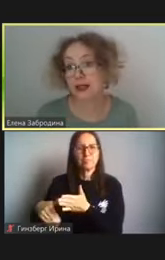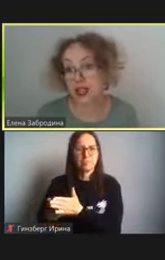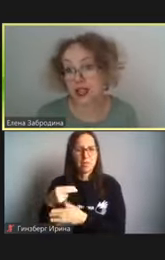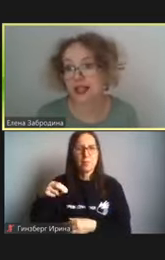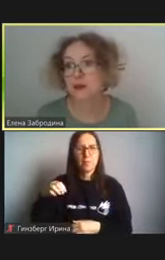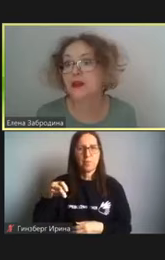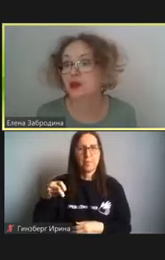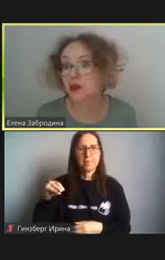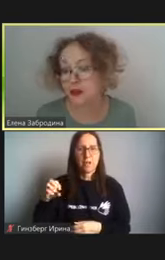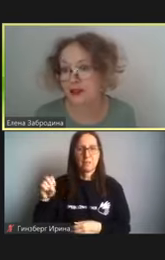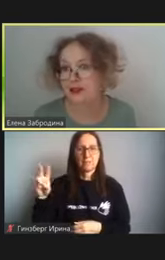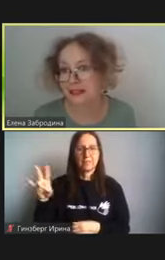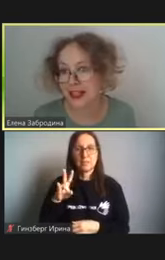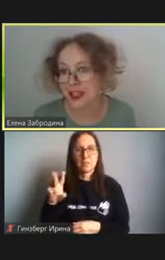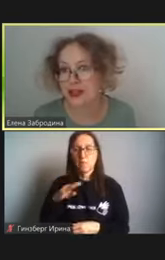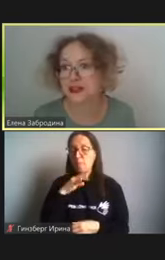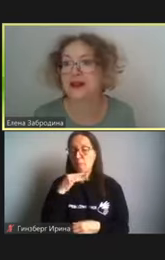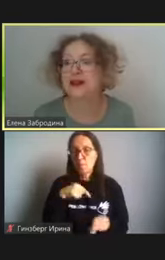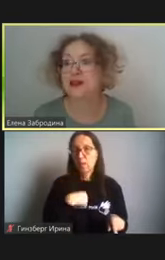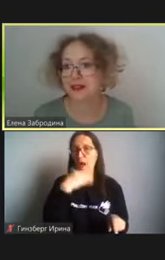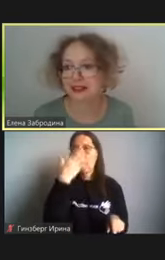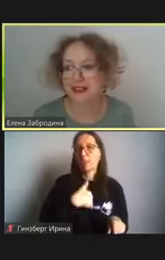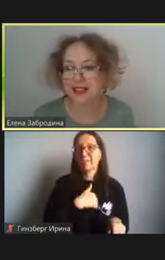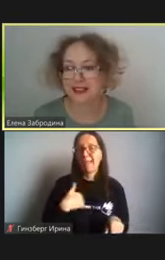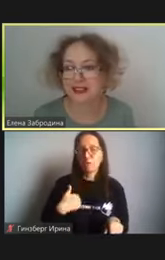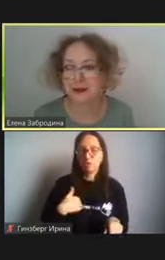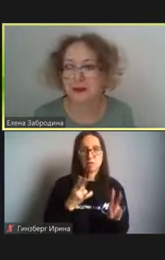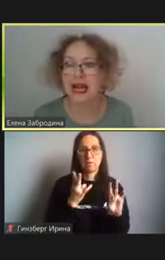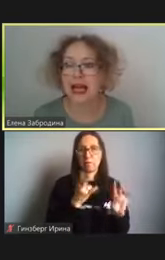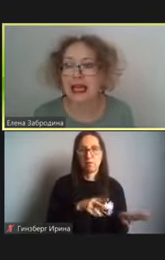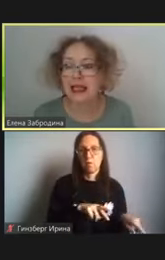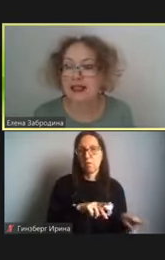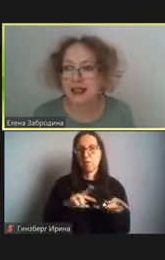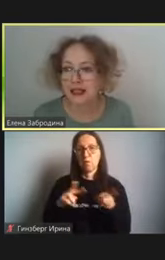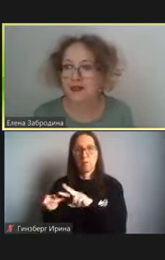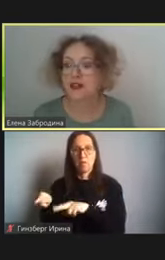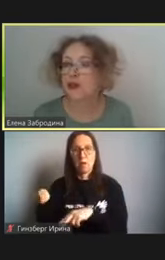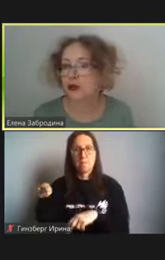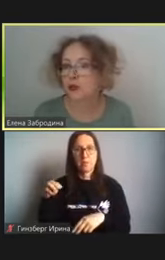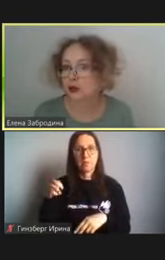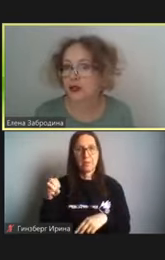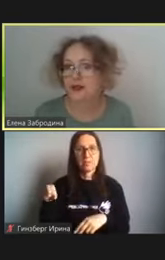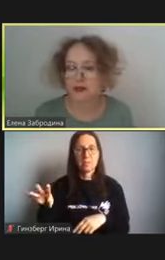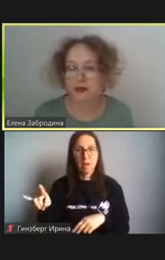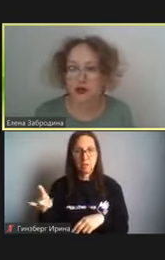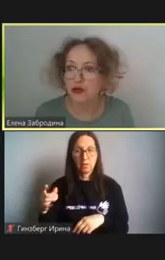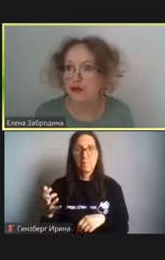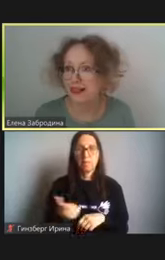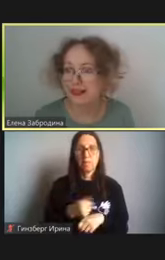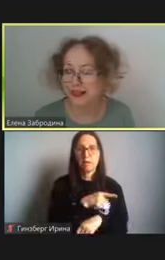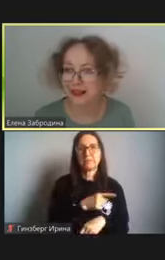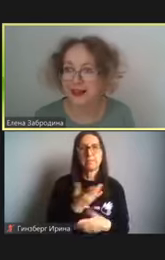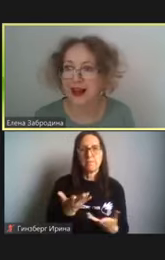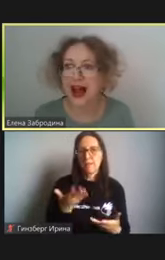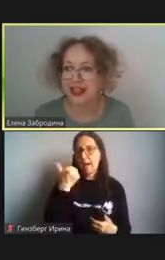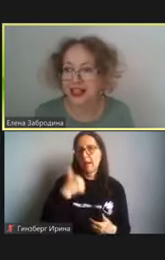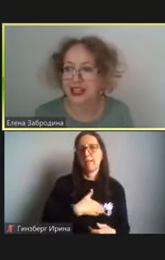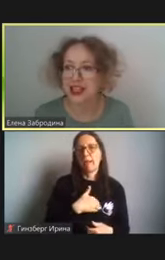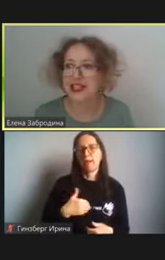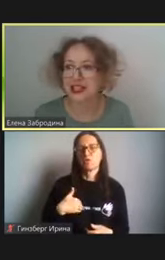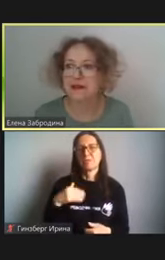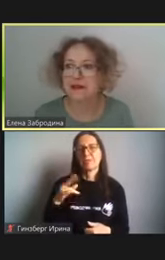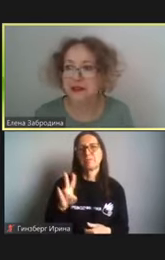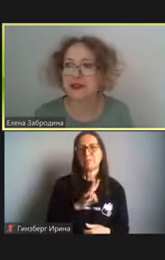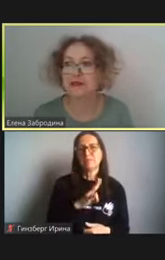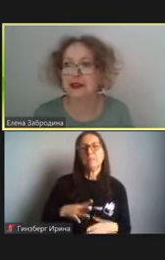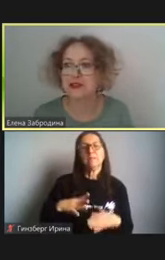многие прихожане переходят из католичества в протестантизм. И церковь не только борется путем войны, она,